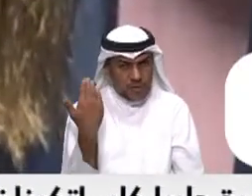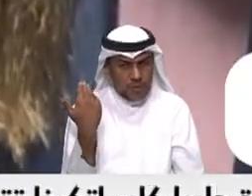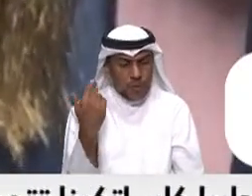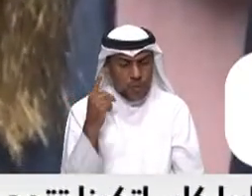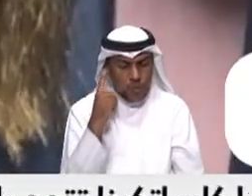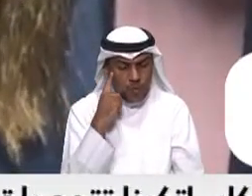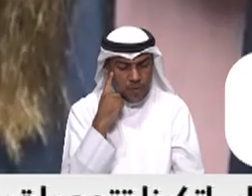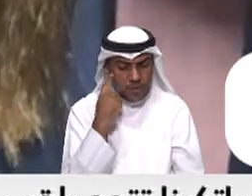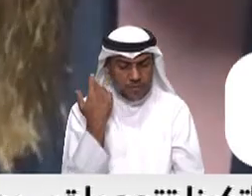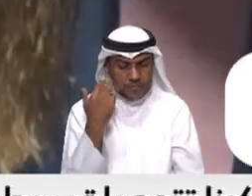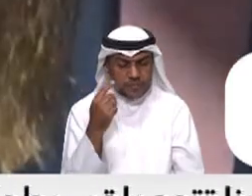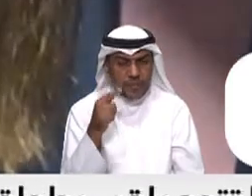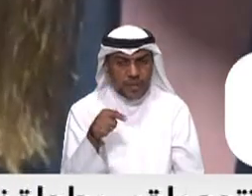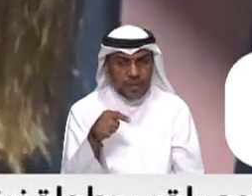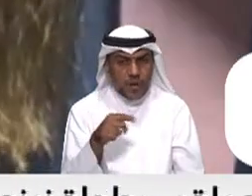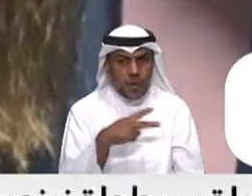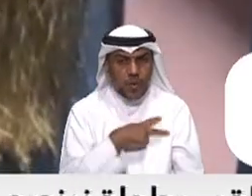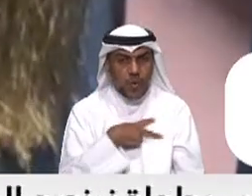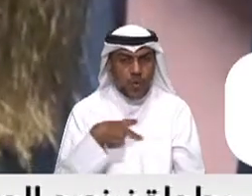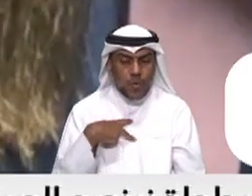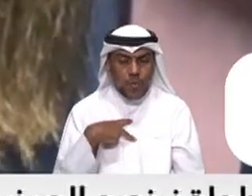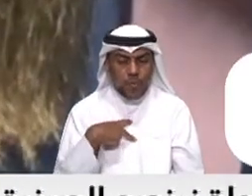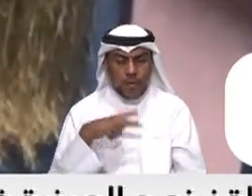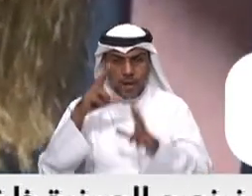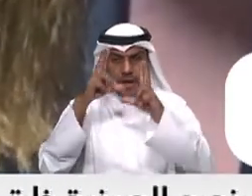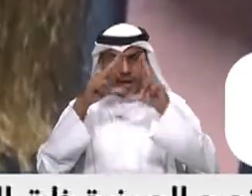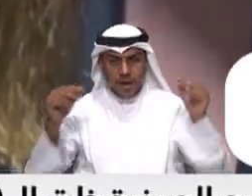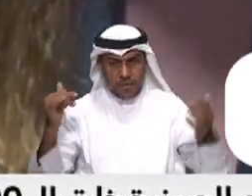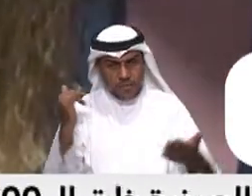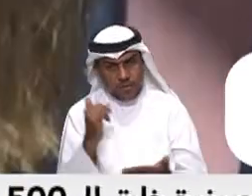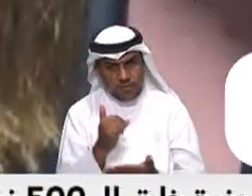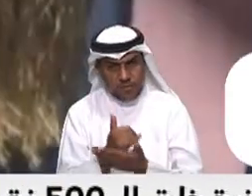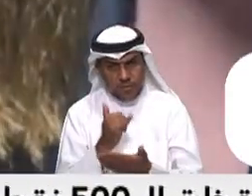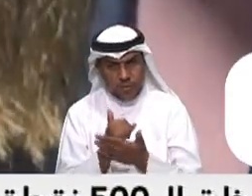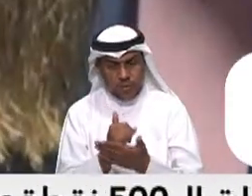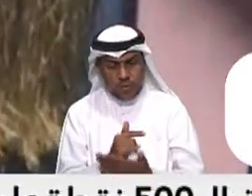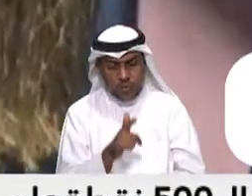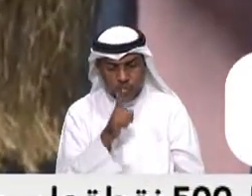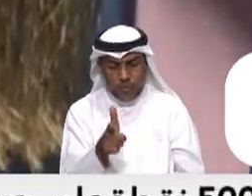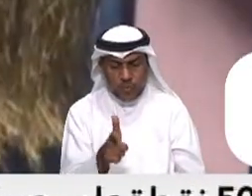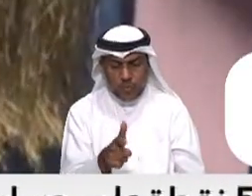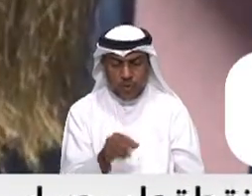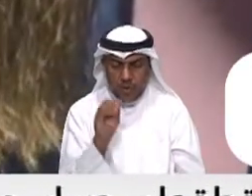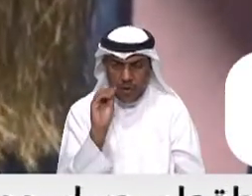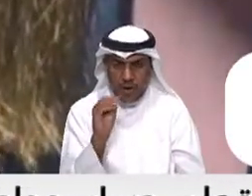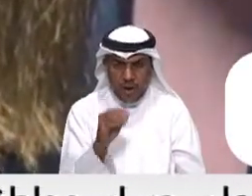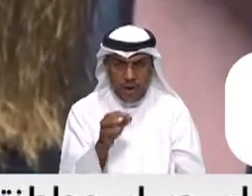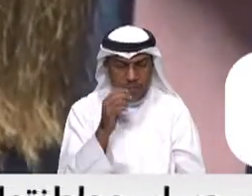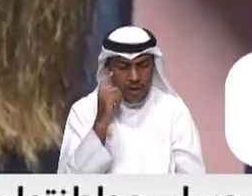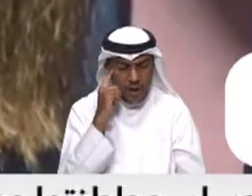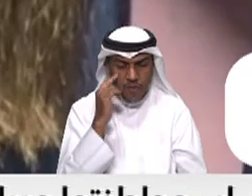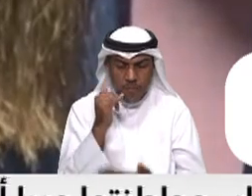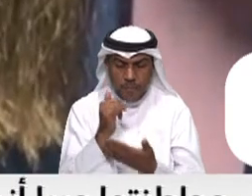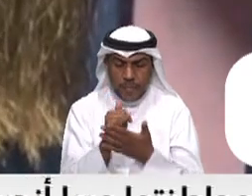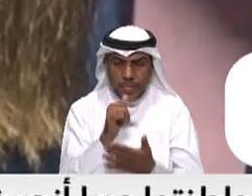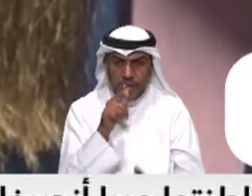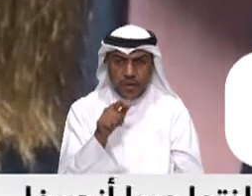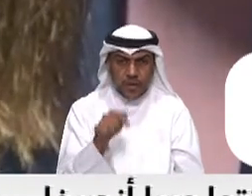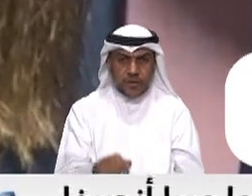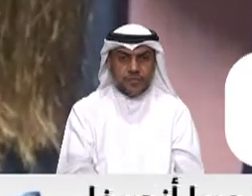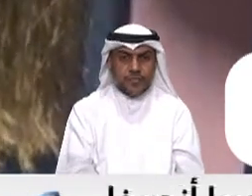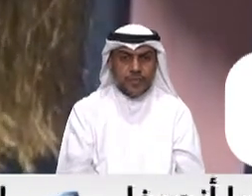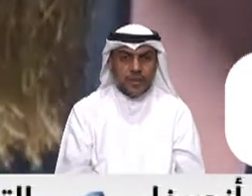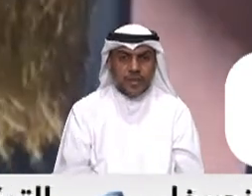قبل الرئيس الحكومة اللبنانية ورئيس مجلس النواب، وكان أيضا قد وضع على الطاولة